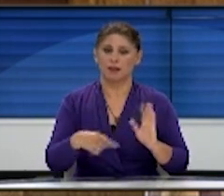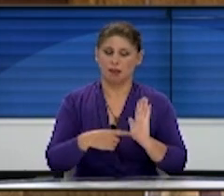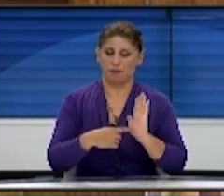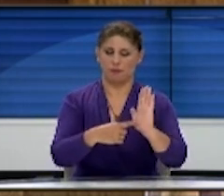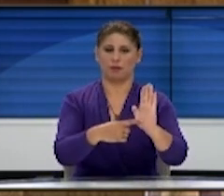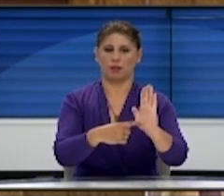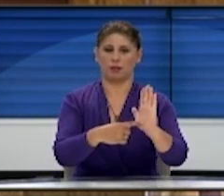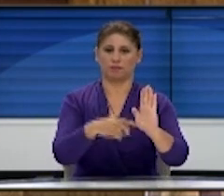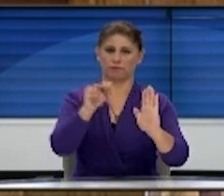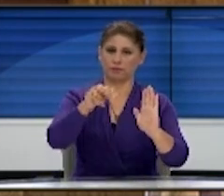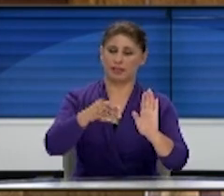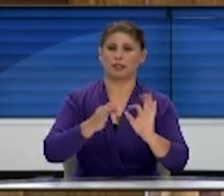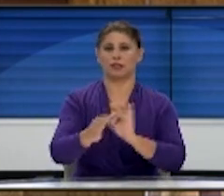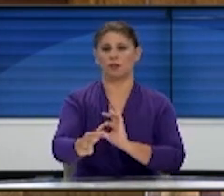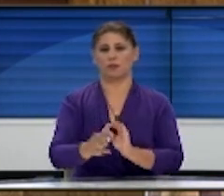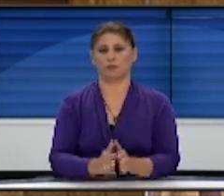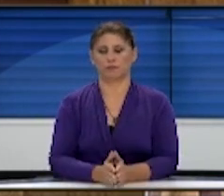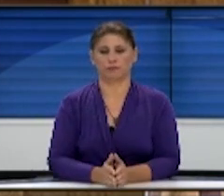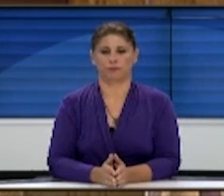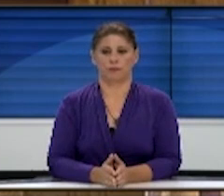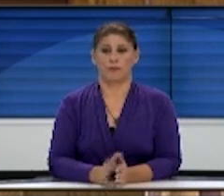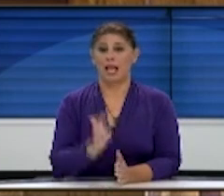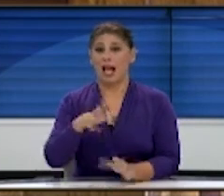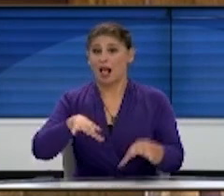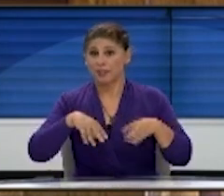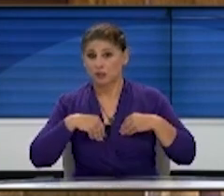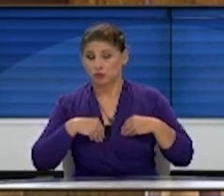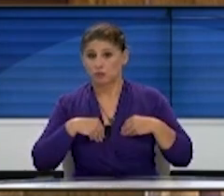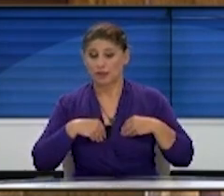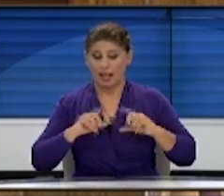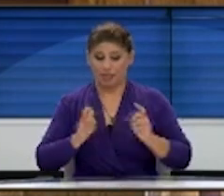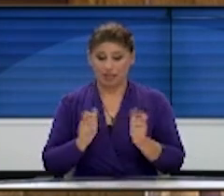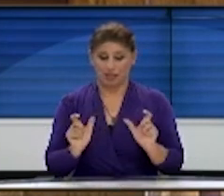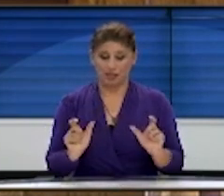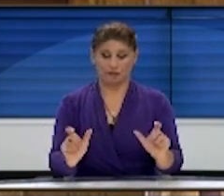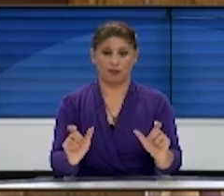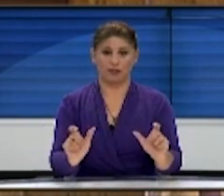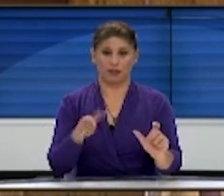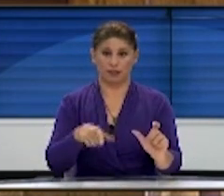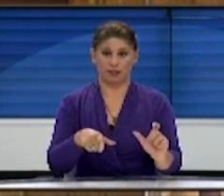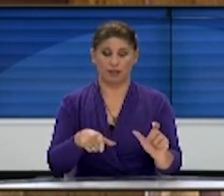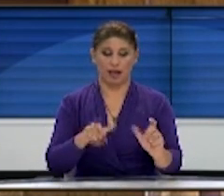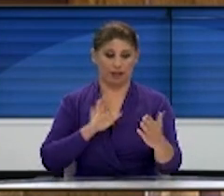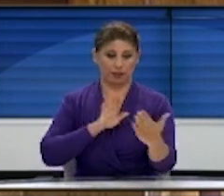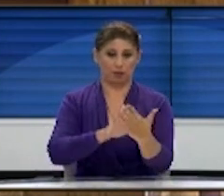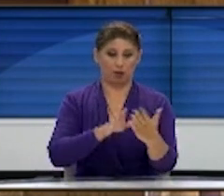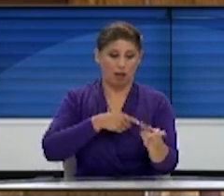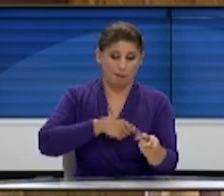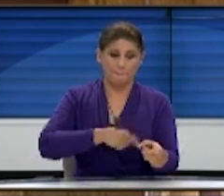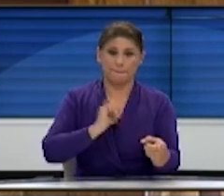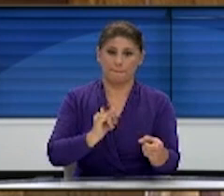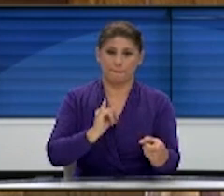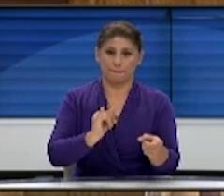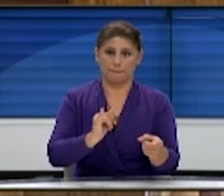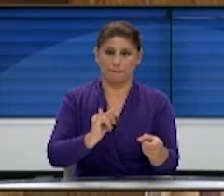επιδεικτική καταχρηστικών εφαρμογών. Αν δεχτούμε πως εθνική ασφάλεια είναι η αντιμετώπιση απειλών ακόμη